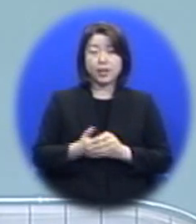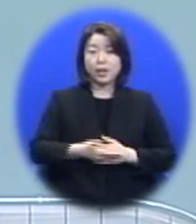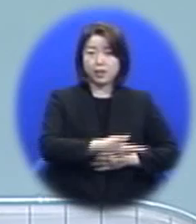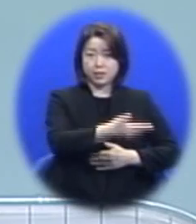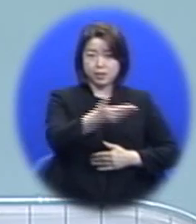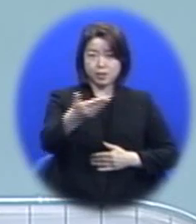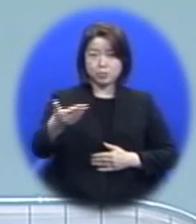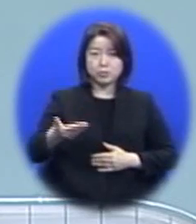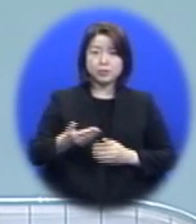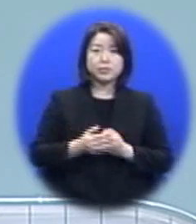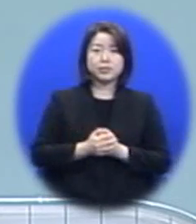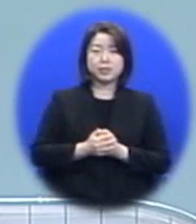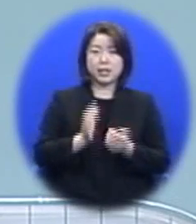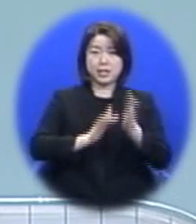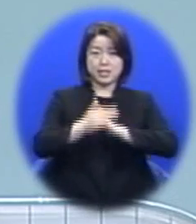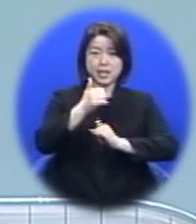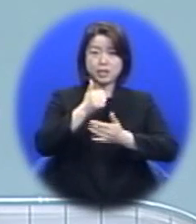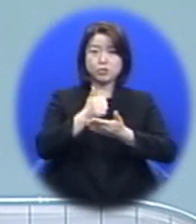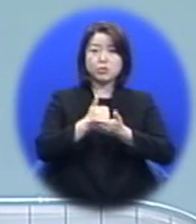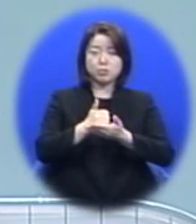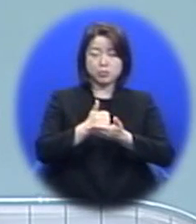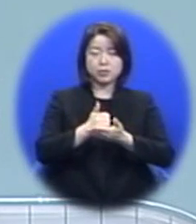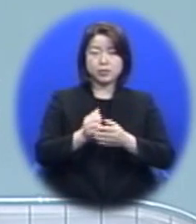여러분, 예수님께서는